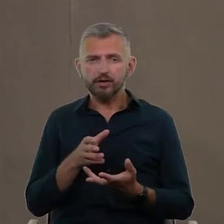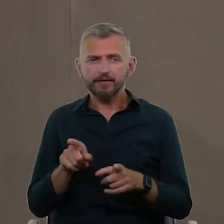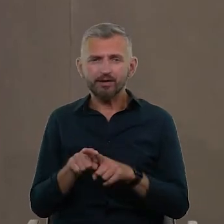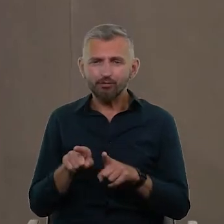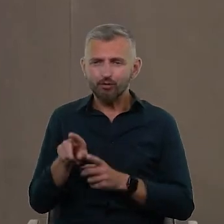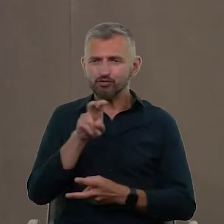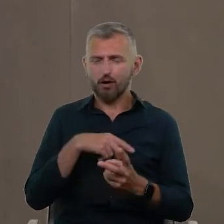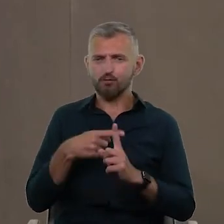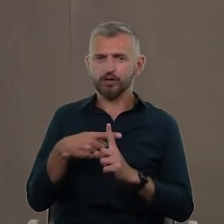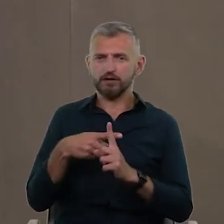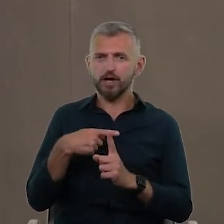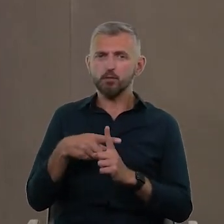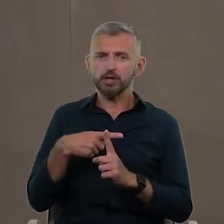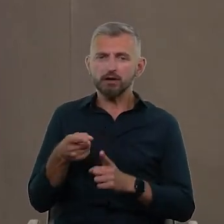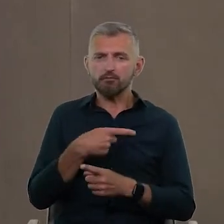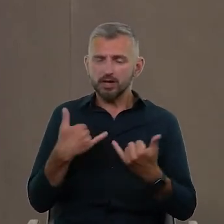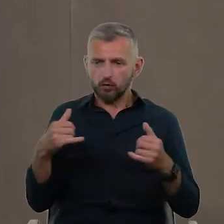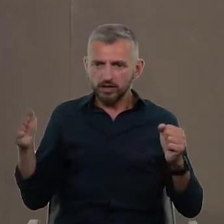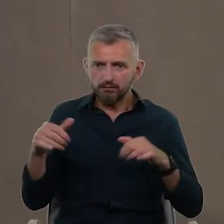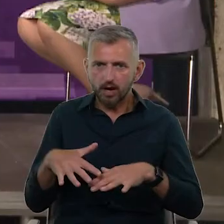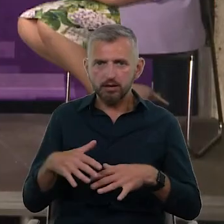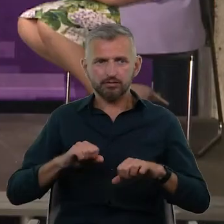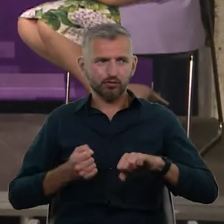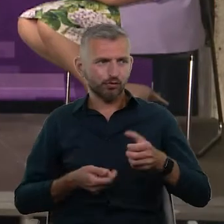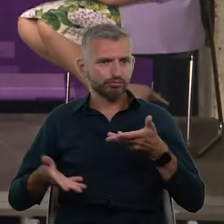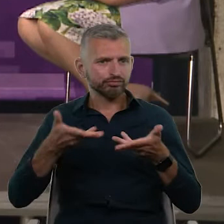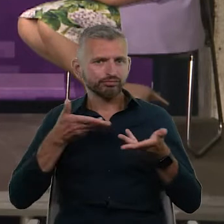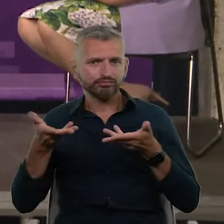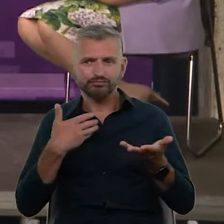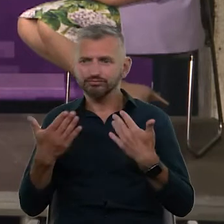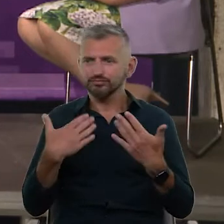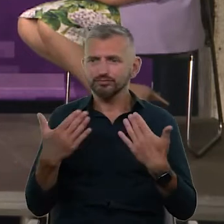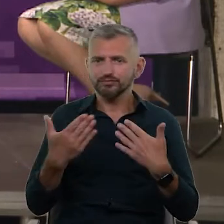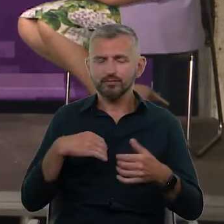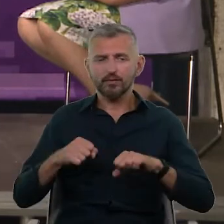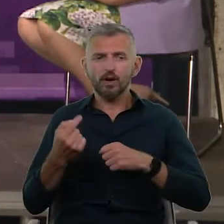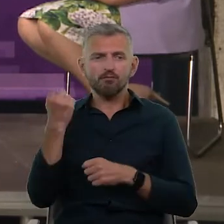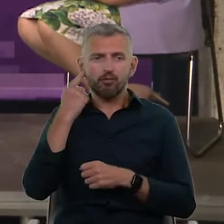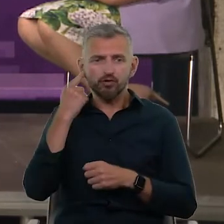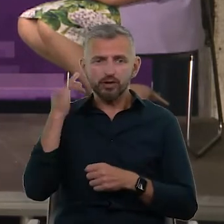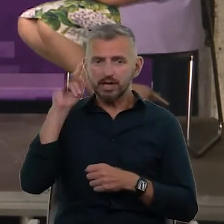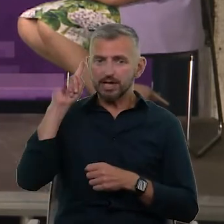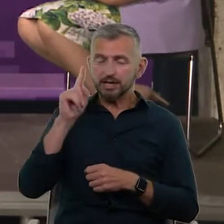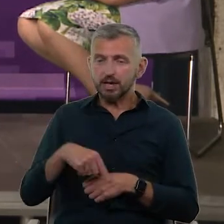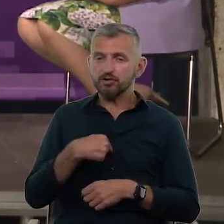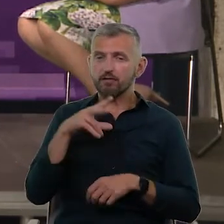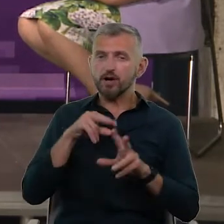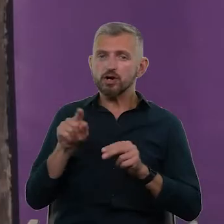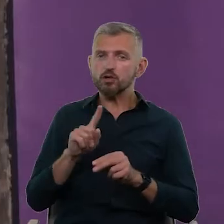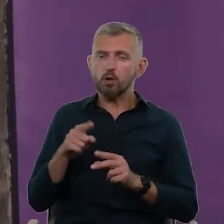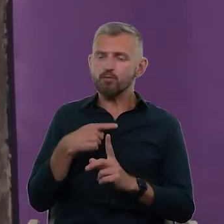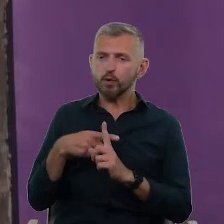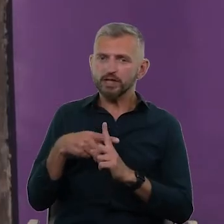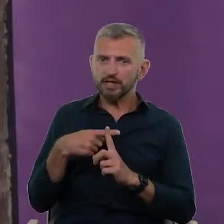шукаємо позитив, да? Позитив, що ми сьогодні зібрали, що ми один з одним поспілкувалися, що ми один одного почули. І знаєш, Романе, я вважаю, що